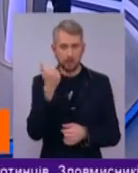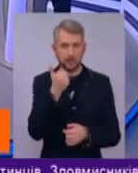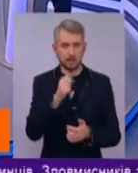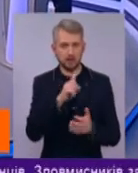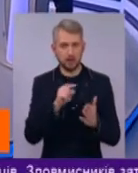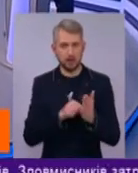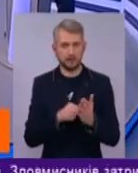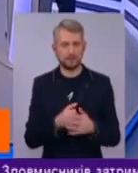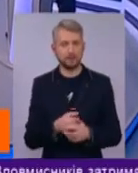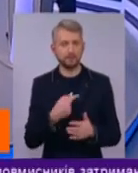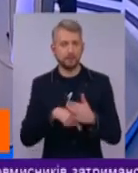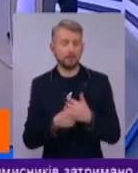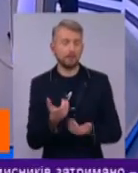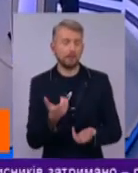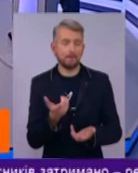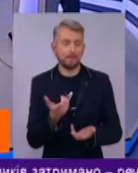питання. Тобто,